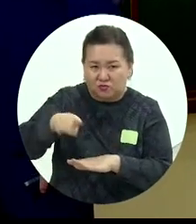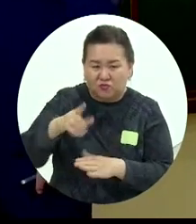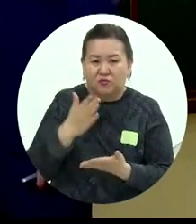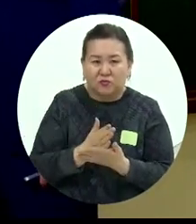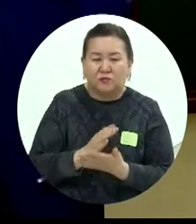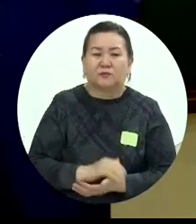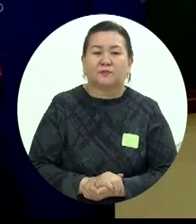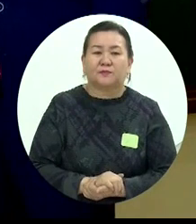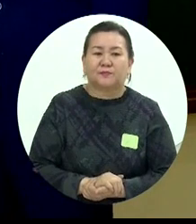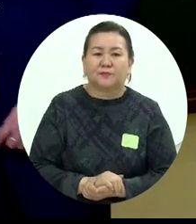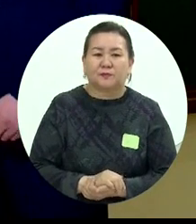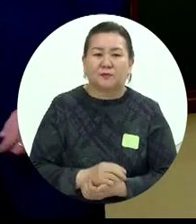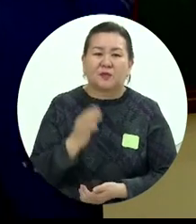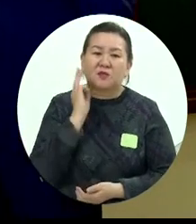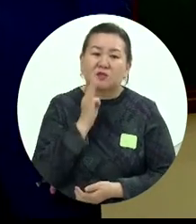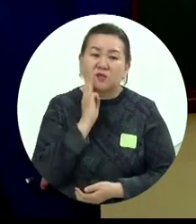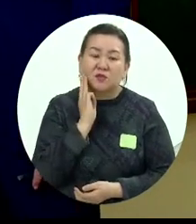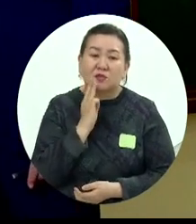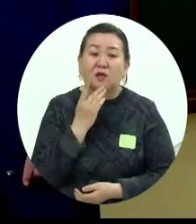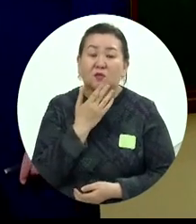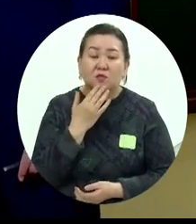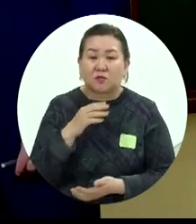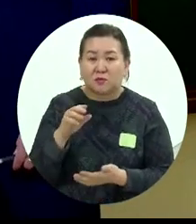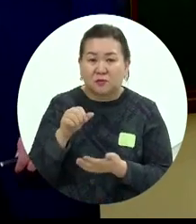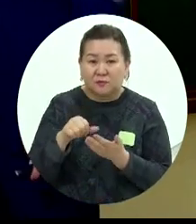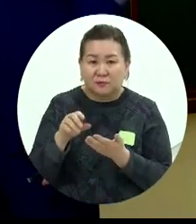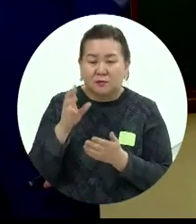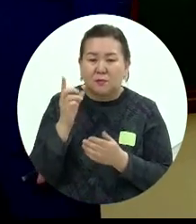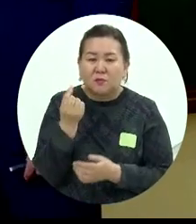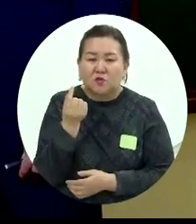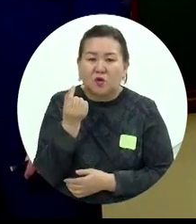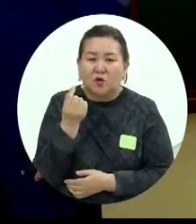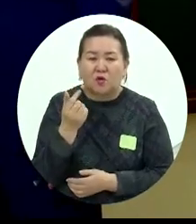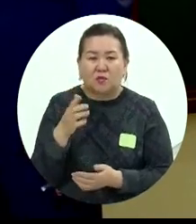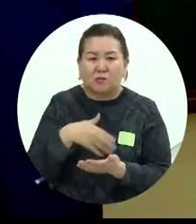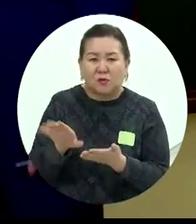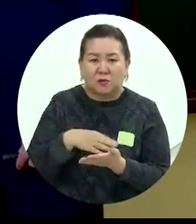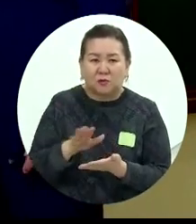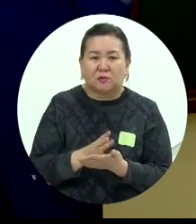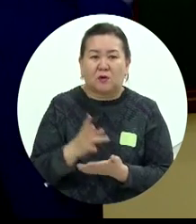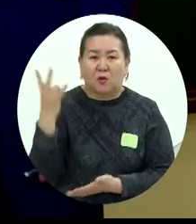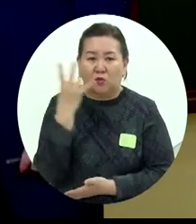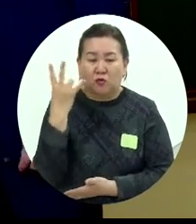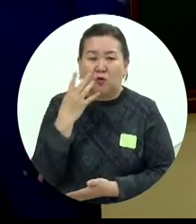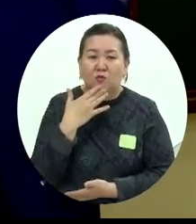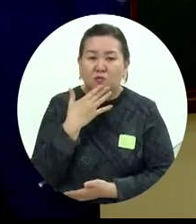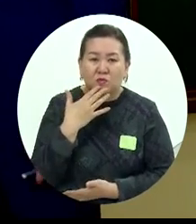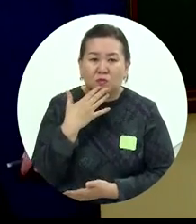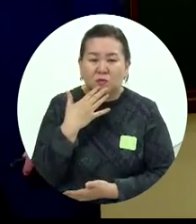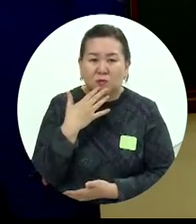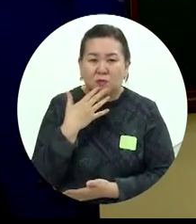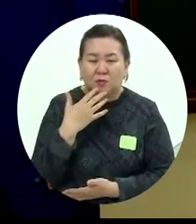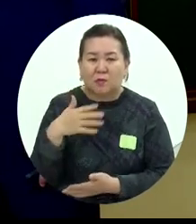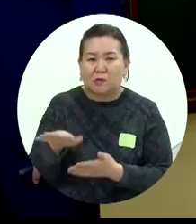үг. За шар өнгөөр тэмдэглэгдсэн газрууд бол арай бага зэрэг бохирдсон. За ногоон өнгөөр тэмдэглэгдсэн газар